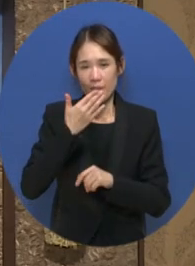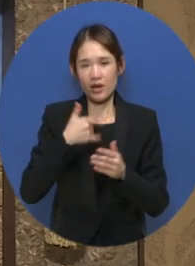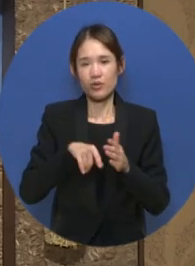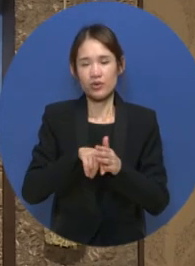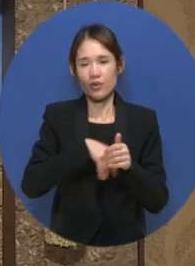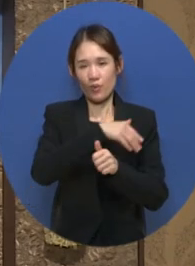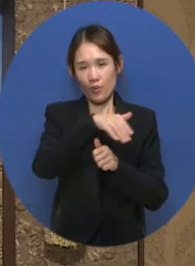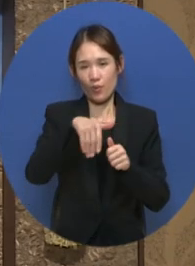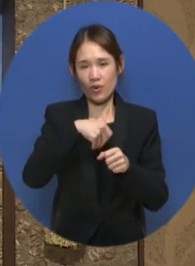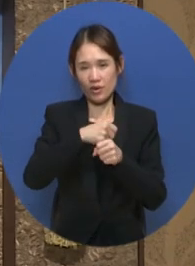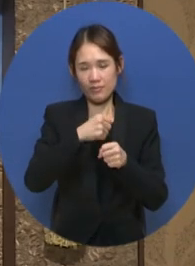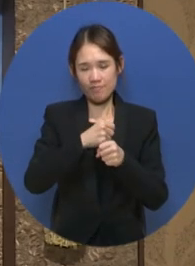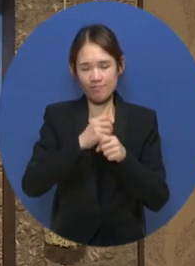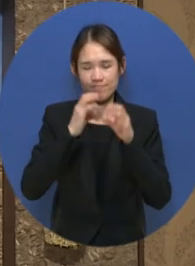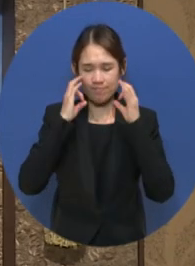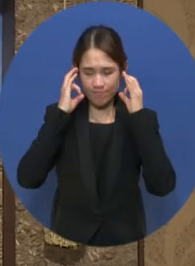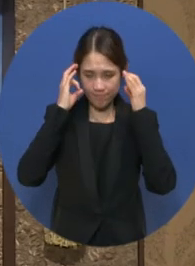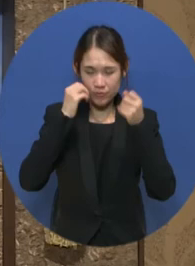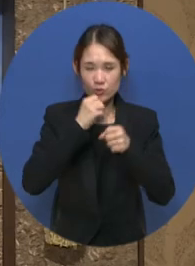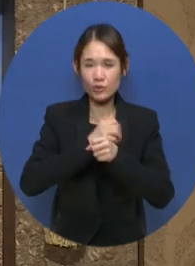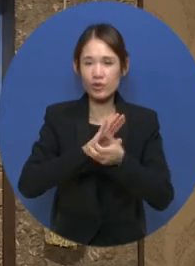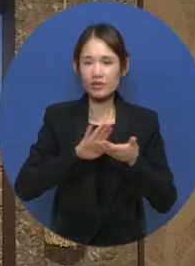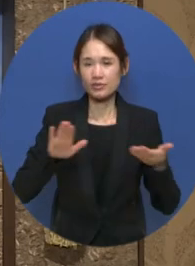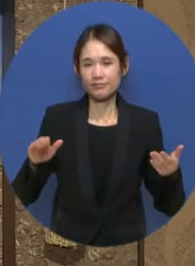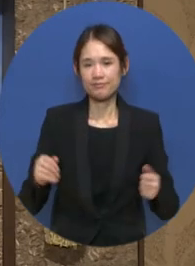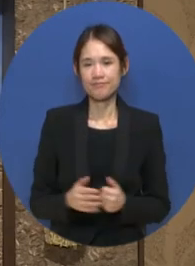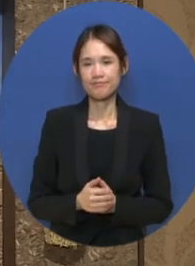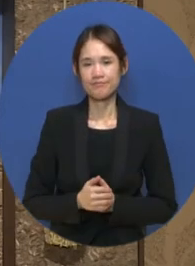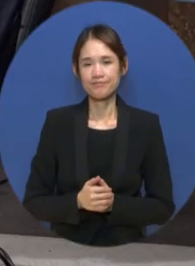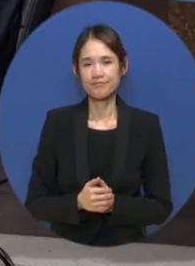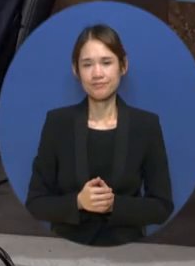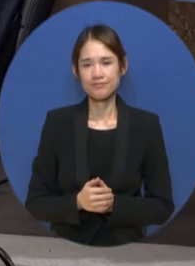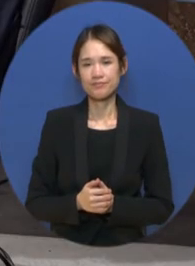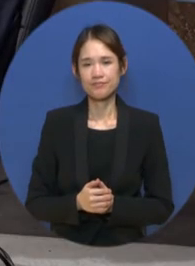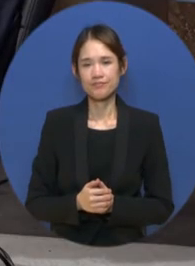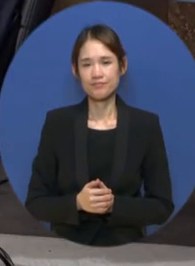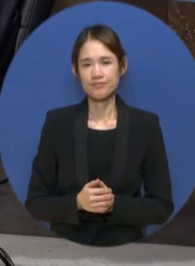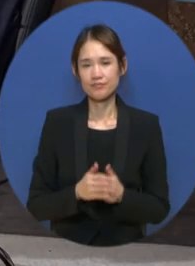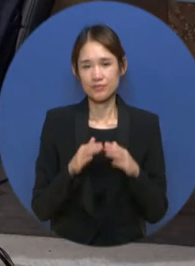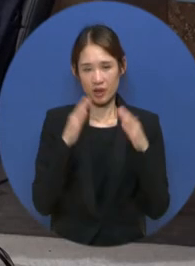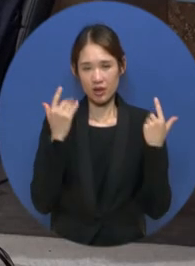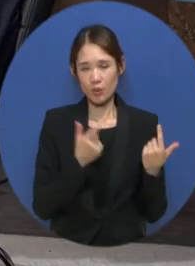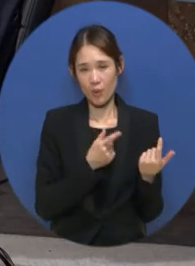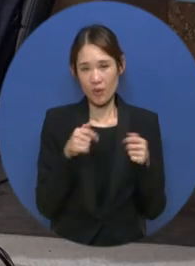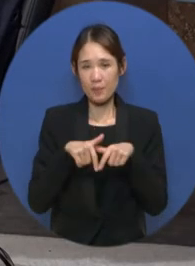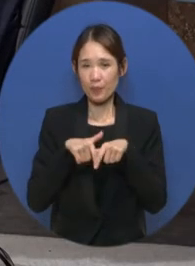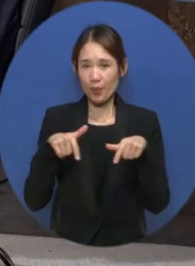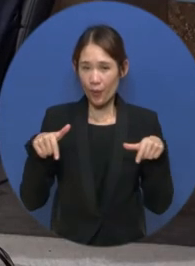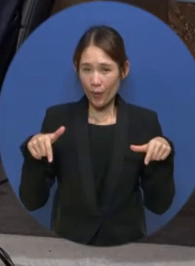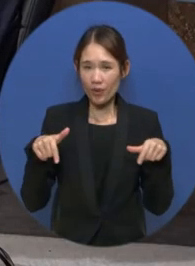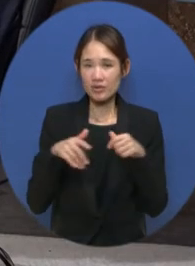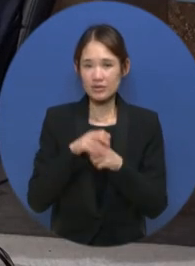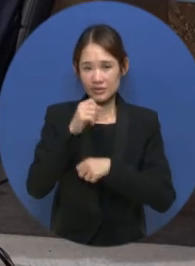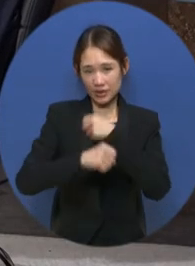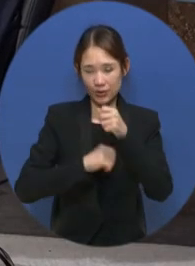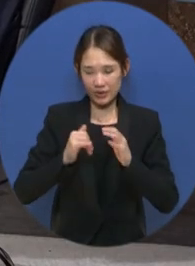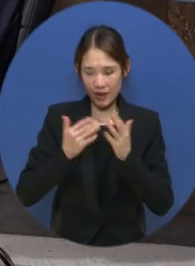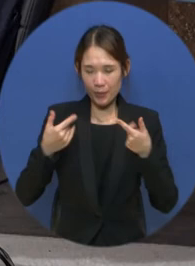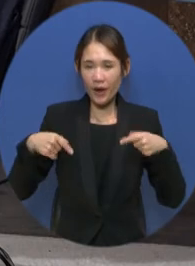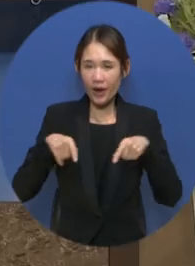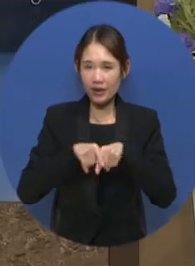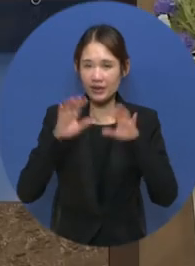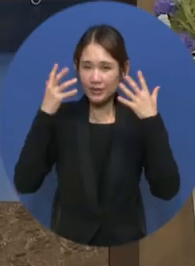살아갈 수 있는 좀 그런 환경들을 만들도록 노력 하겠습니다 4 모두가 평등하고 자유로운 세상 그 회복제 팀에서 함께